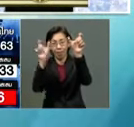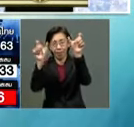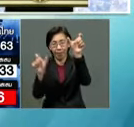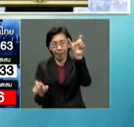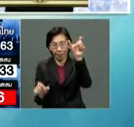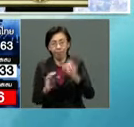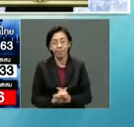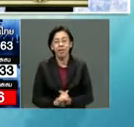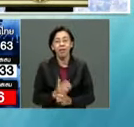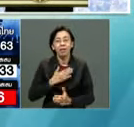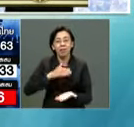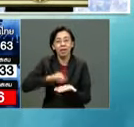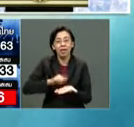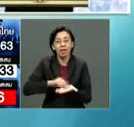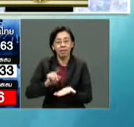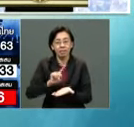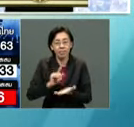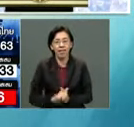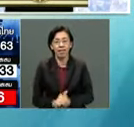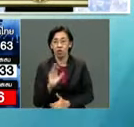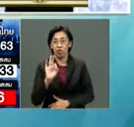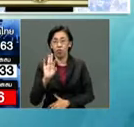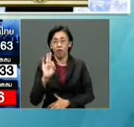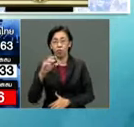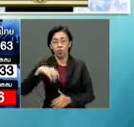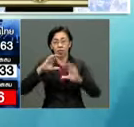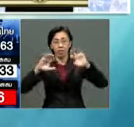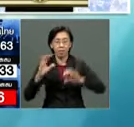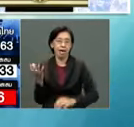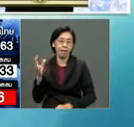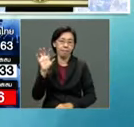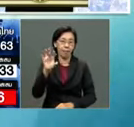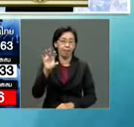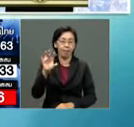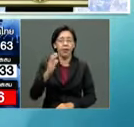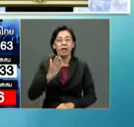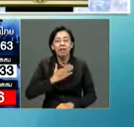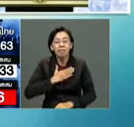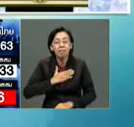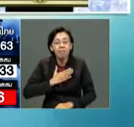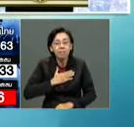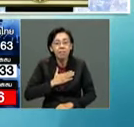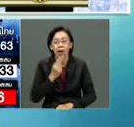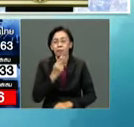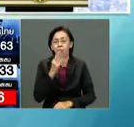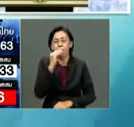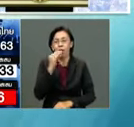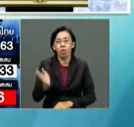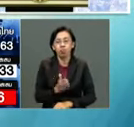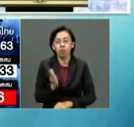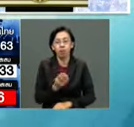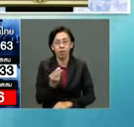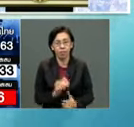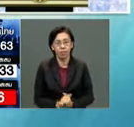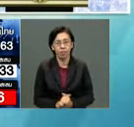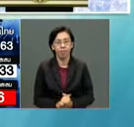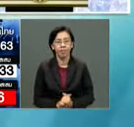านี้จะปรากฏอยู่ใน Facebook ไทยคู่ฟ้านะครับผมคงได้ผ่านไปเร็วๆแต่ว่าจะบ